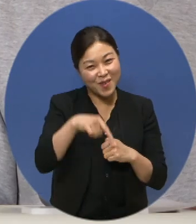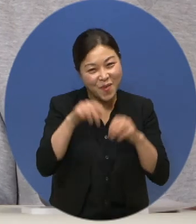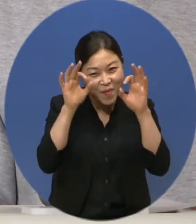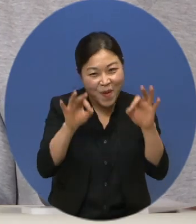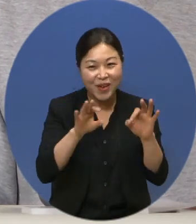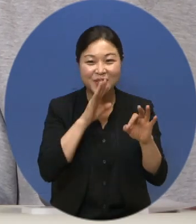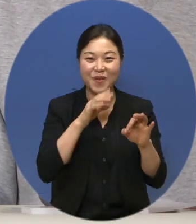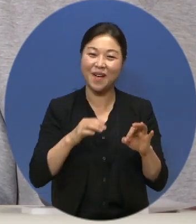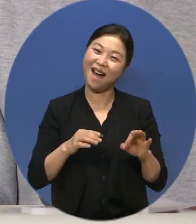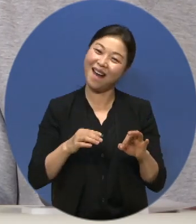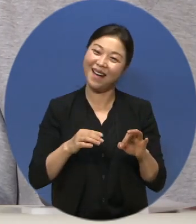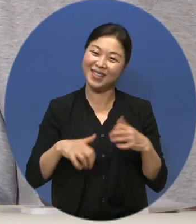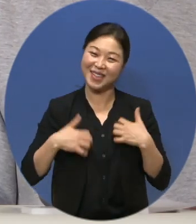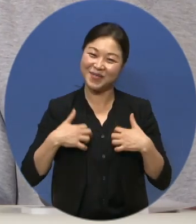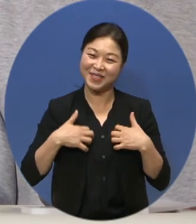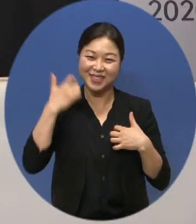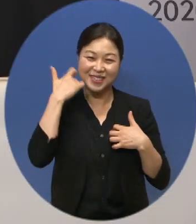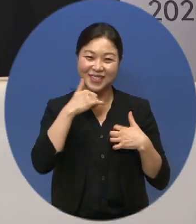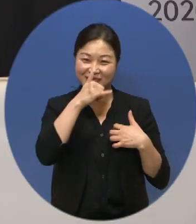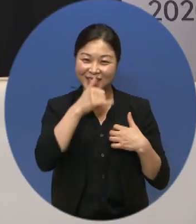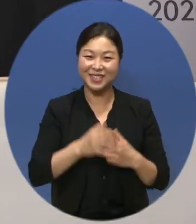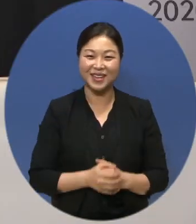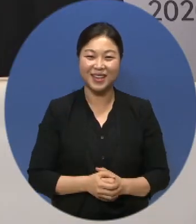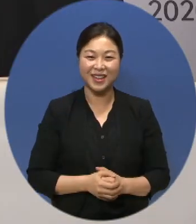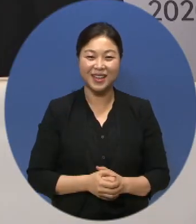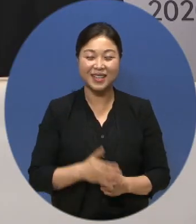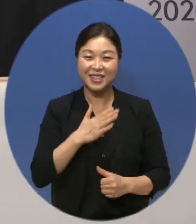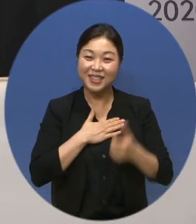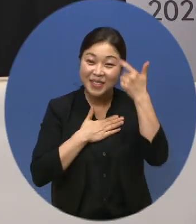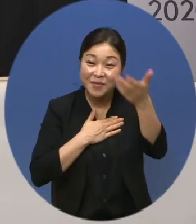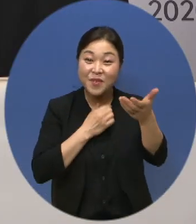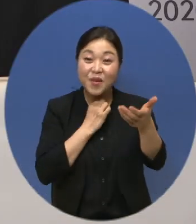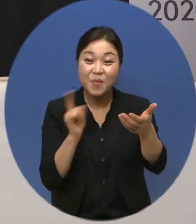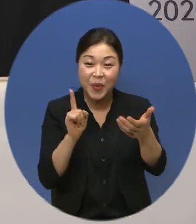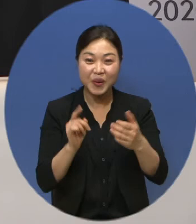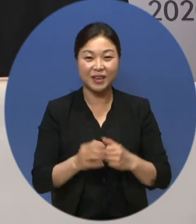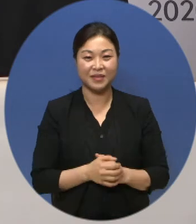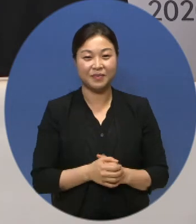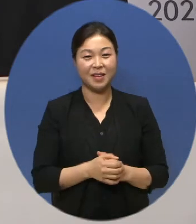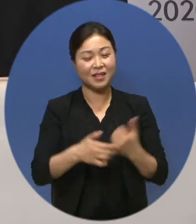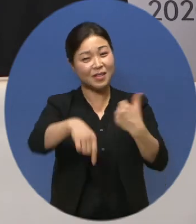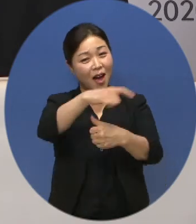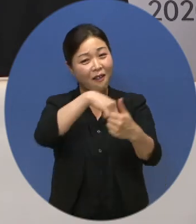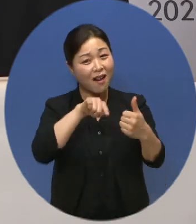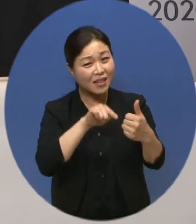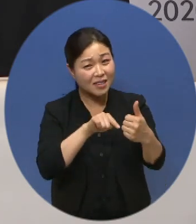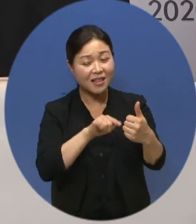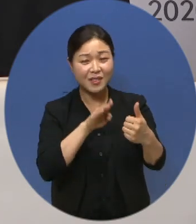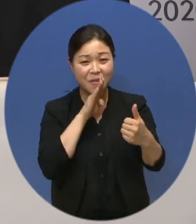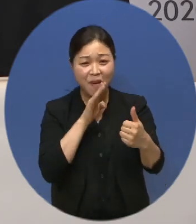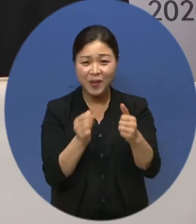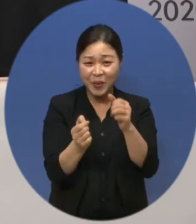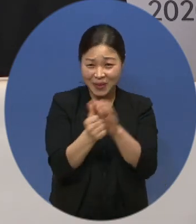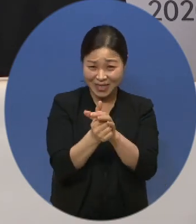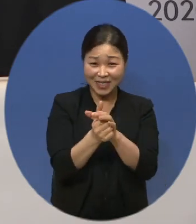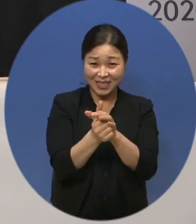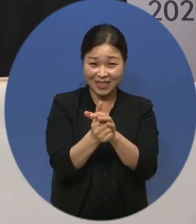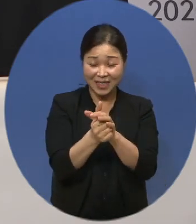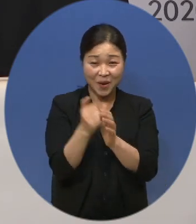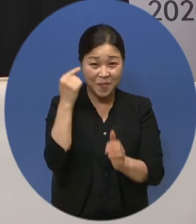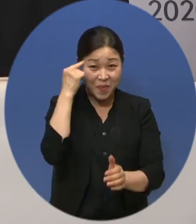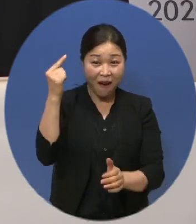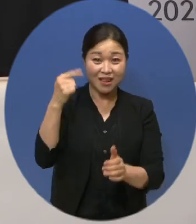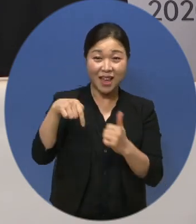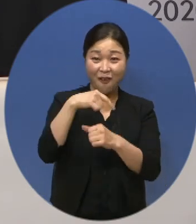있어가지고 너무 재밌게 봤었는데 저는 질문 드리고 싶은 건 이 상황 자체가 너무나 독특한 기발한